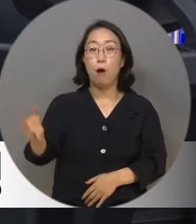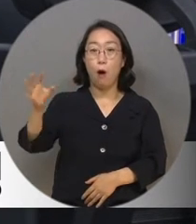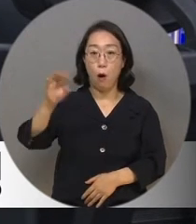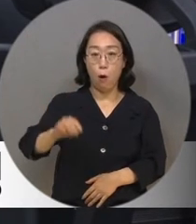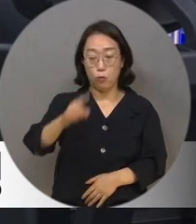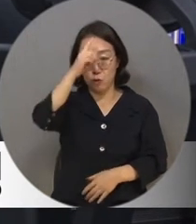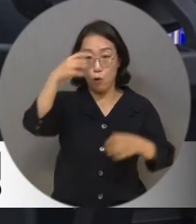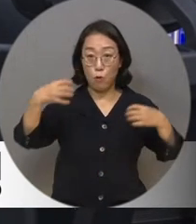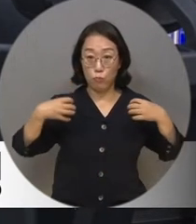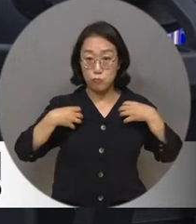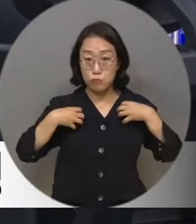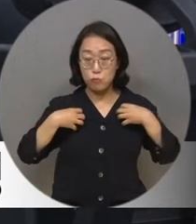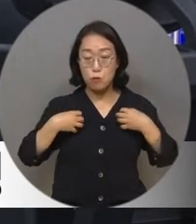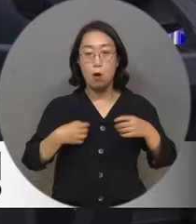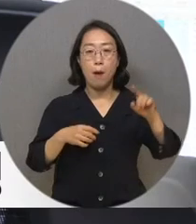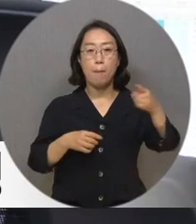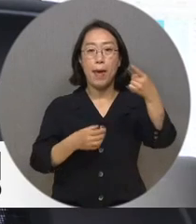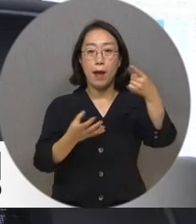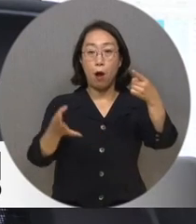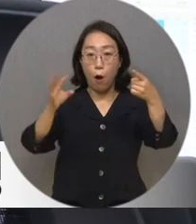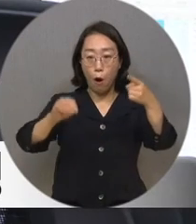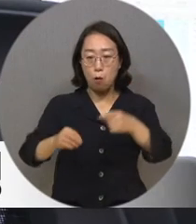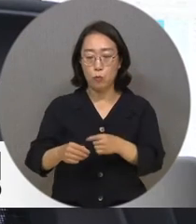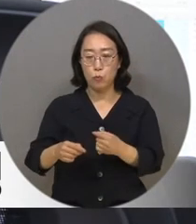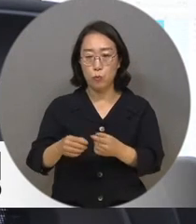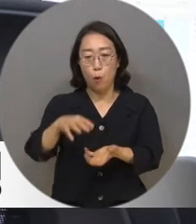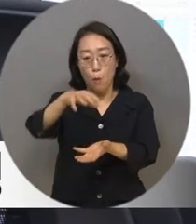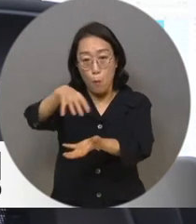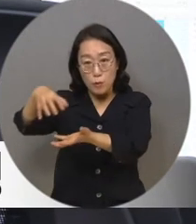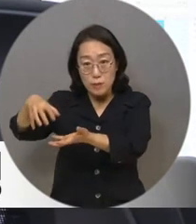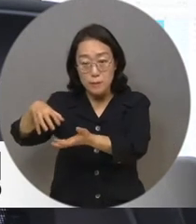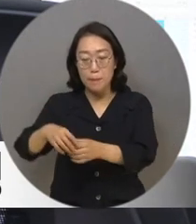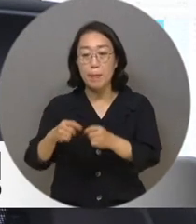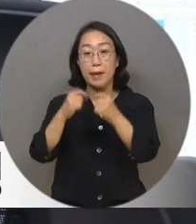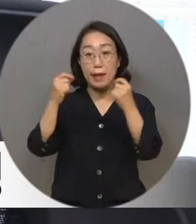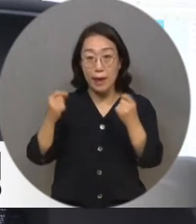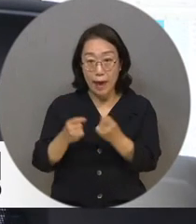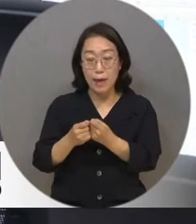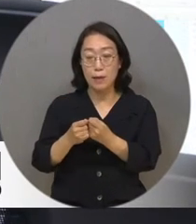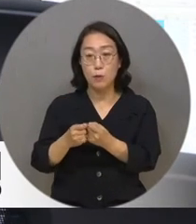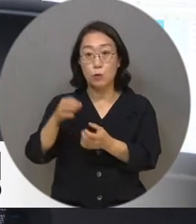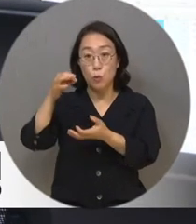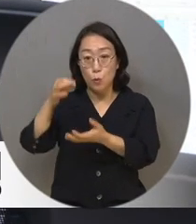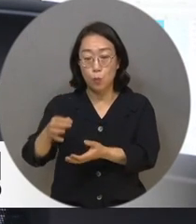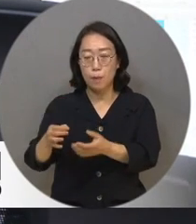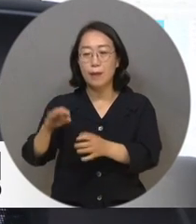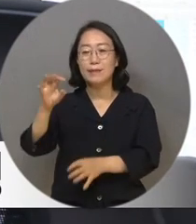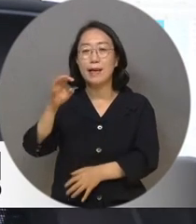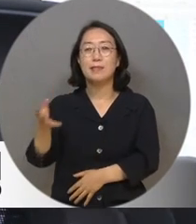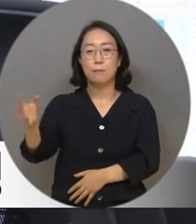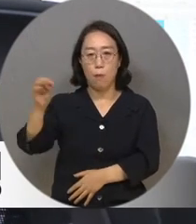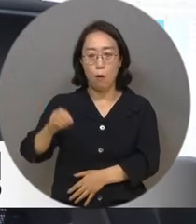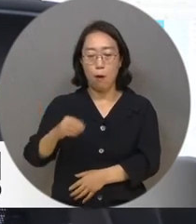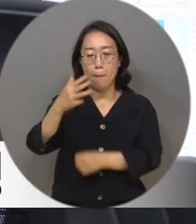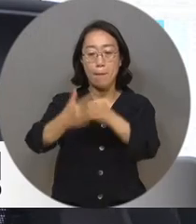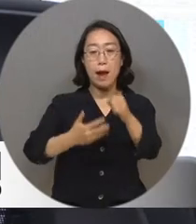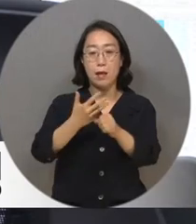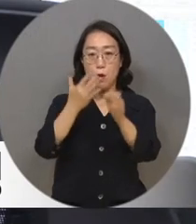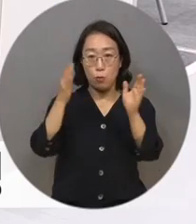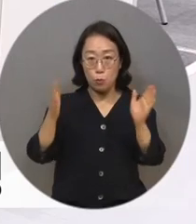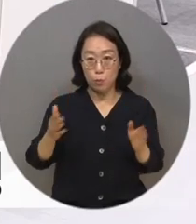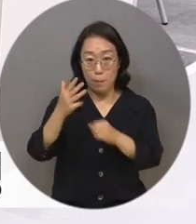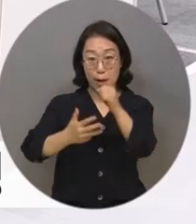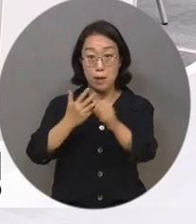정부의 모태펀드 출자금 100억 원과 운용사가 모집하는 민간 출자금 40억 원을 포함해 총 8년 동안